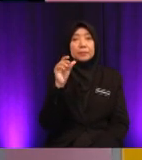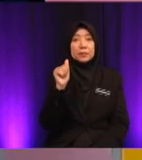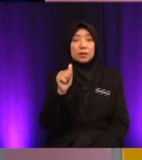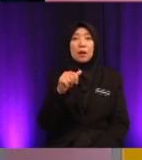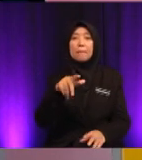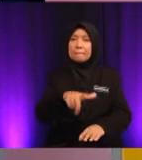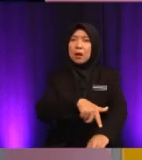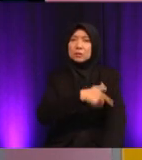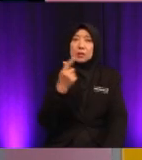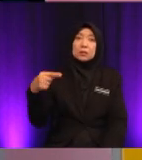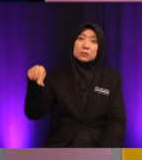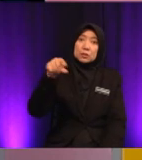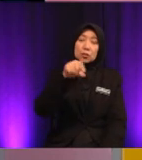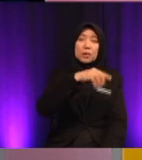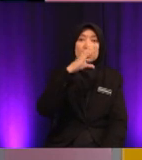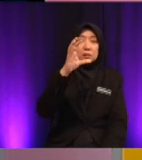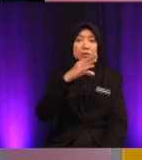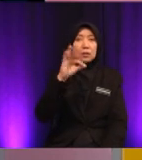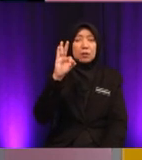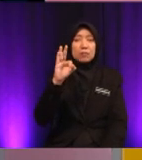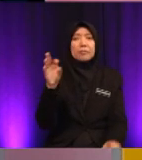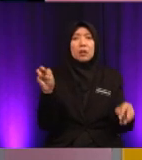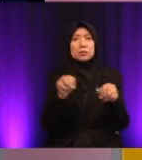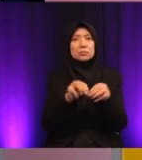kalau kita tengok dengan F5